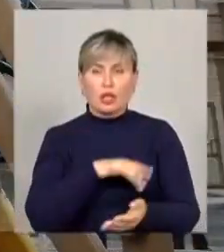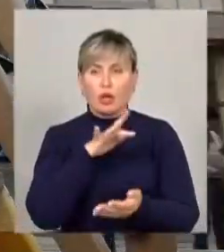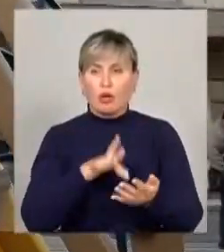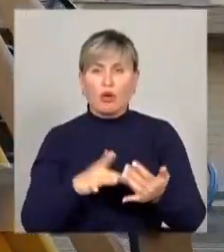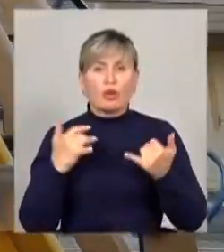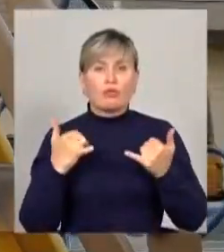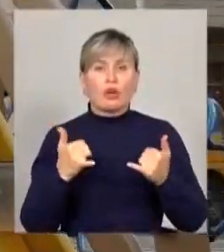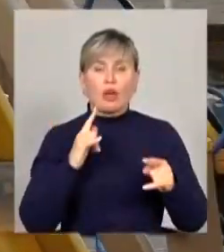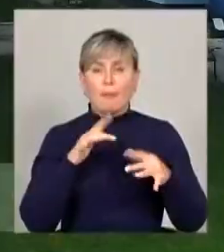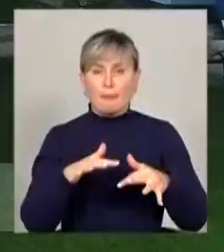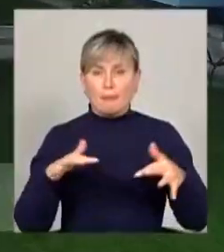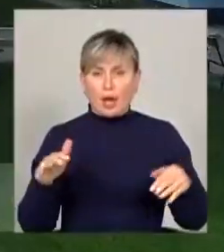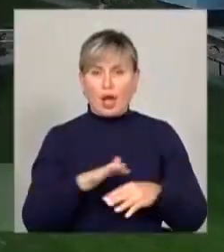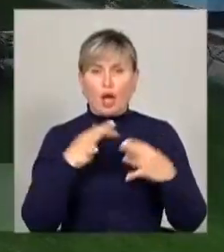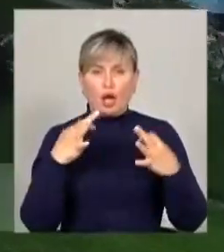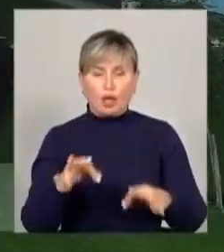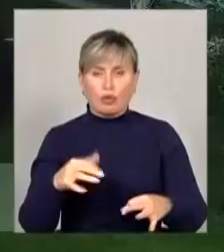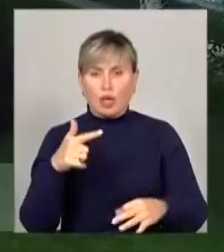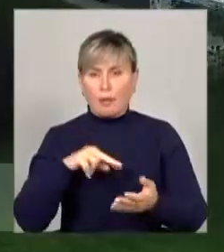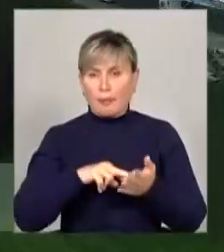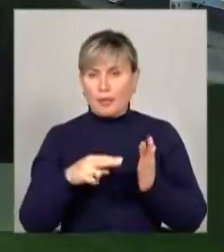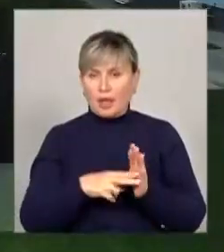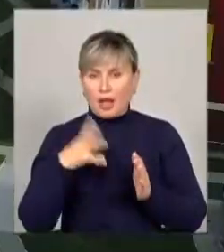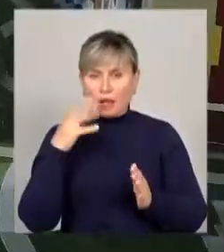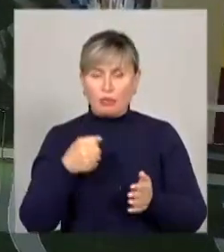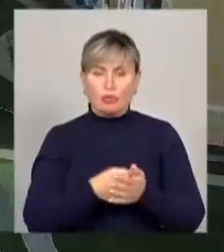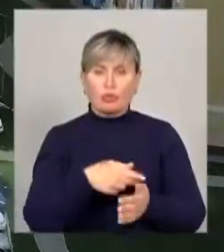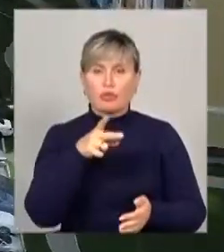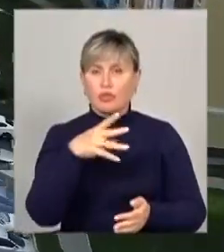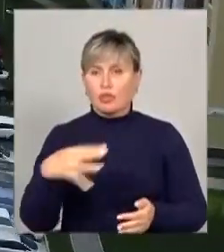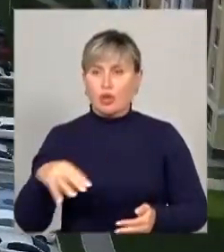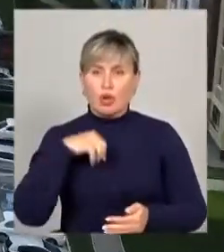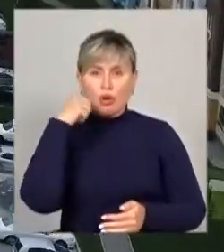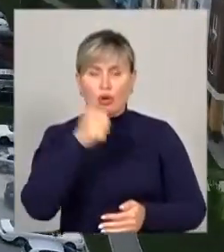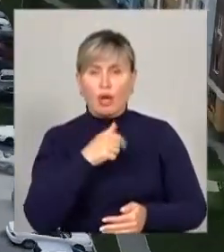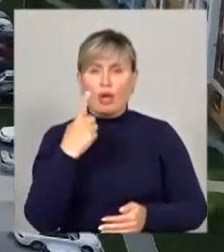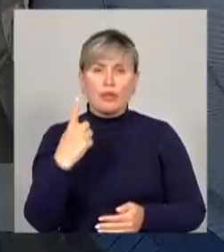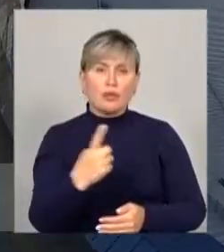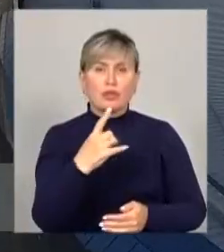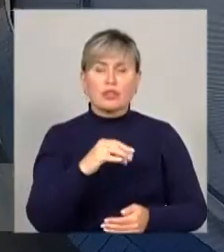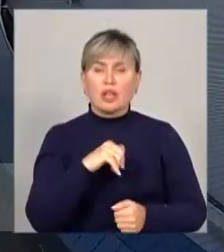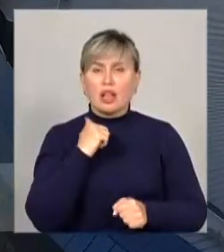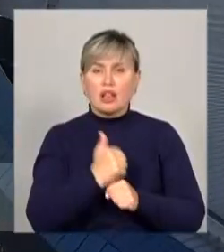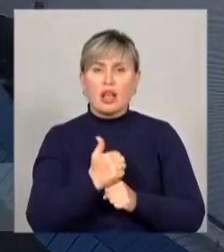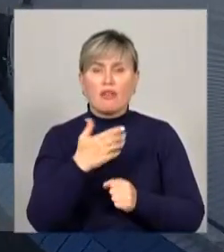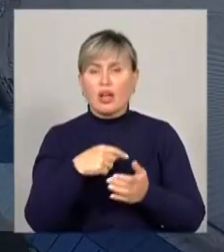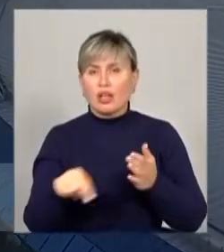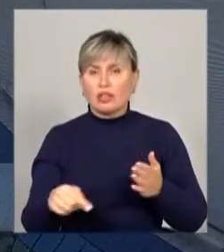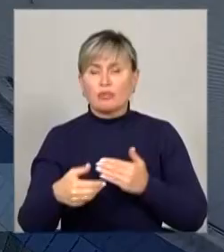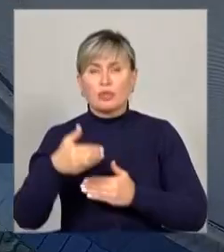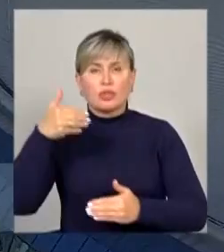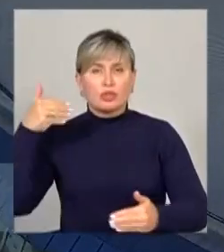Сегодня же маслихат одобрил проект нового генплана Алматы до 2040 года. Одно из главных его отличий от